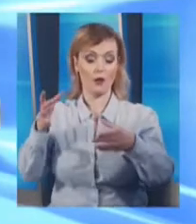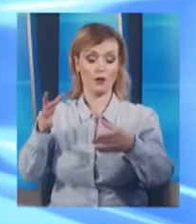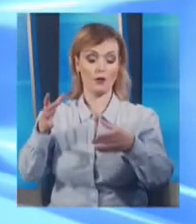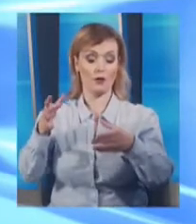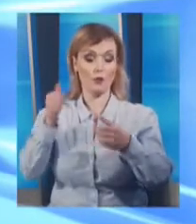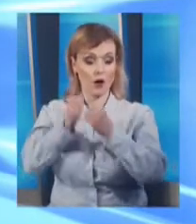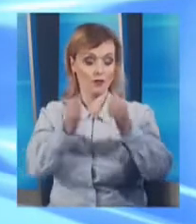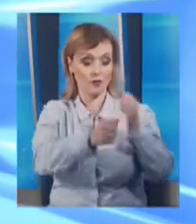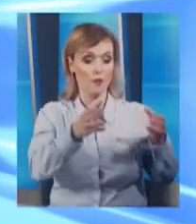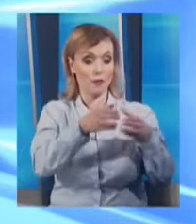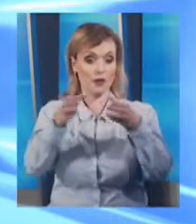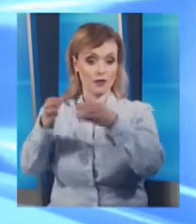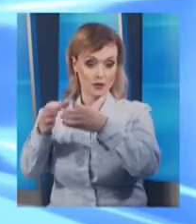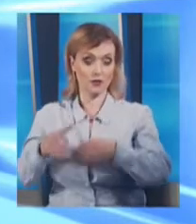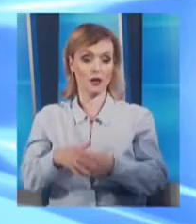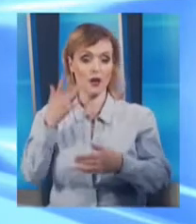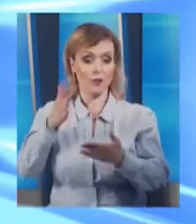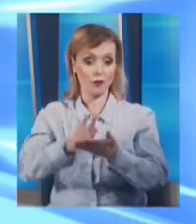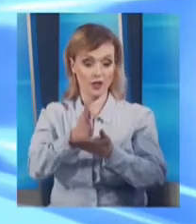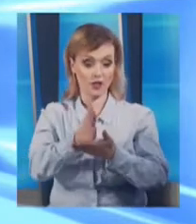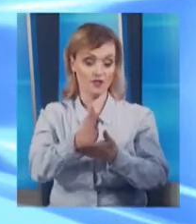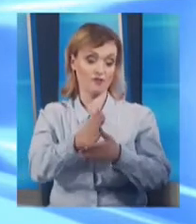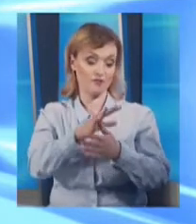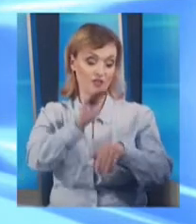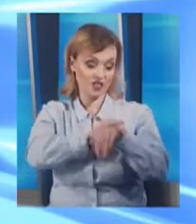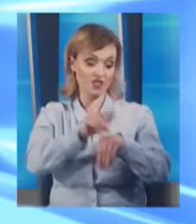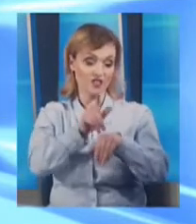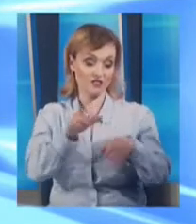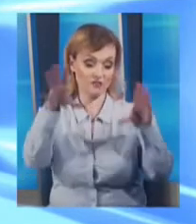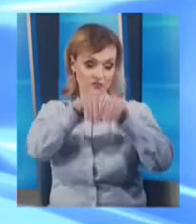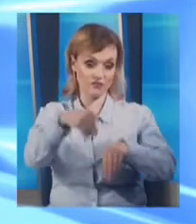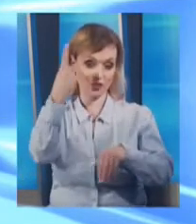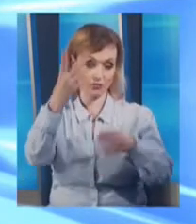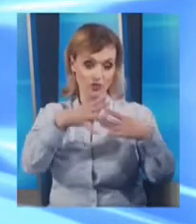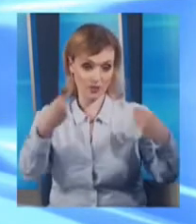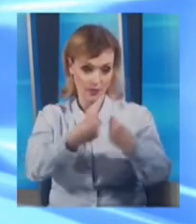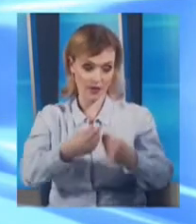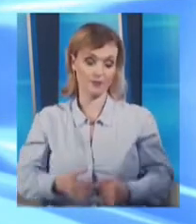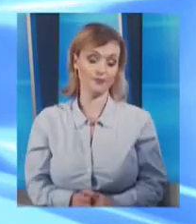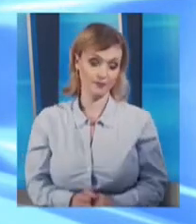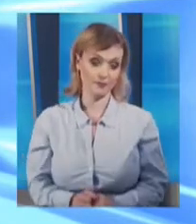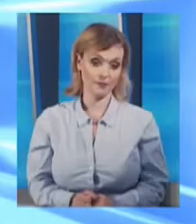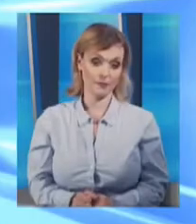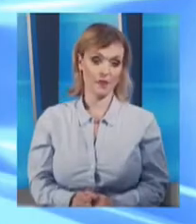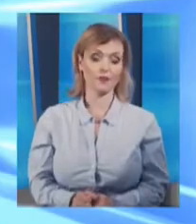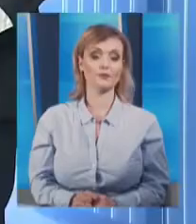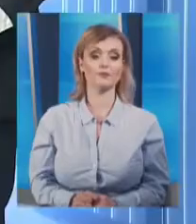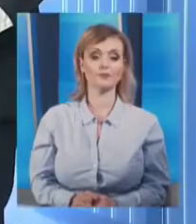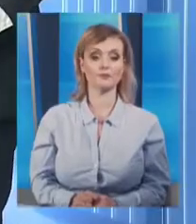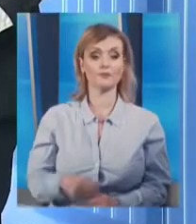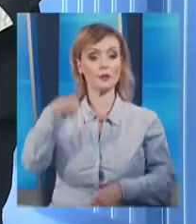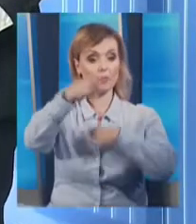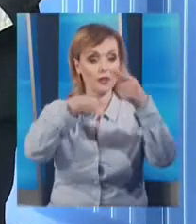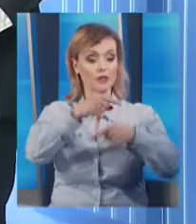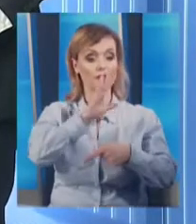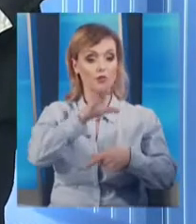PAS, sunt din aceeași familie toate 3 partidele. Mergem la domnul Grosu. Domnule Grosu, Promoldova a anunțat prin intermediul lui Vlad Cebotar că